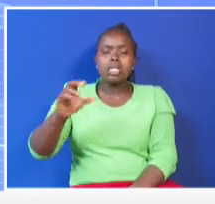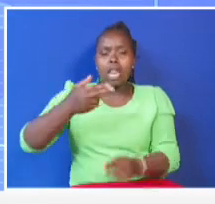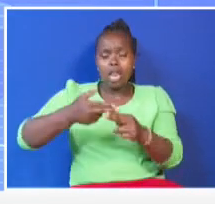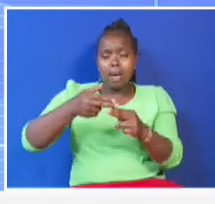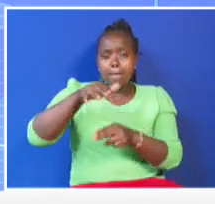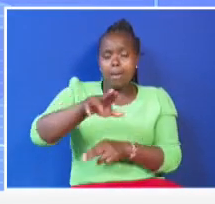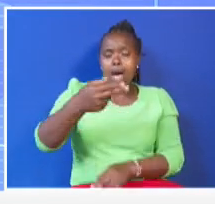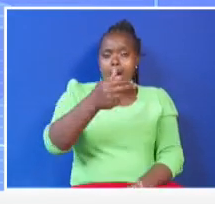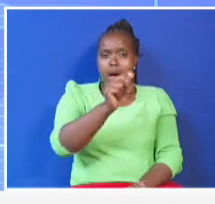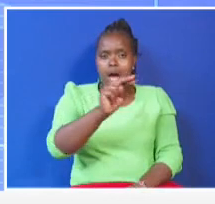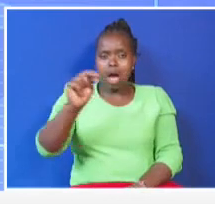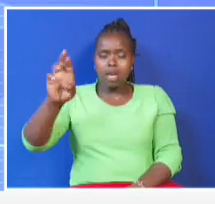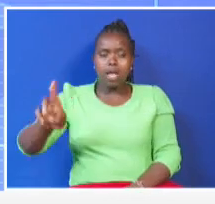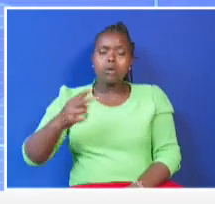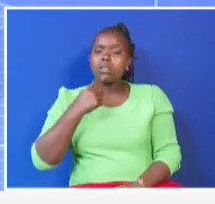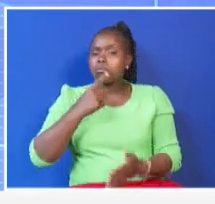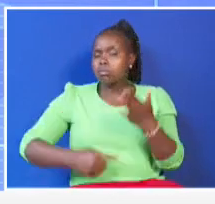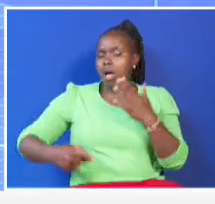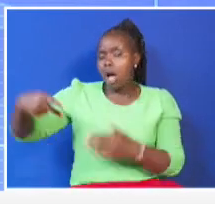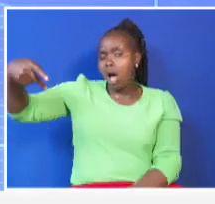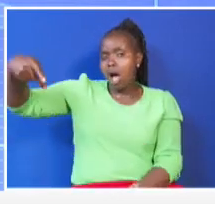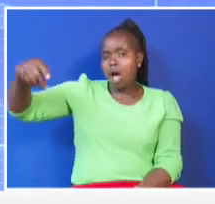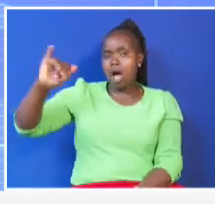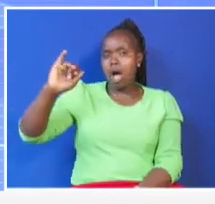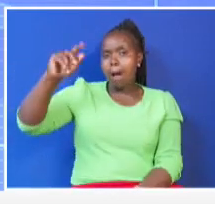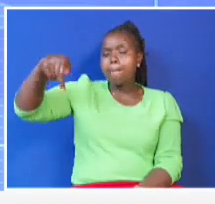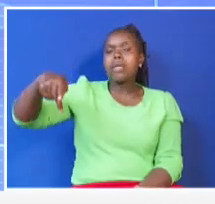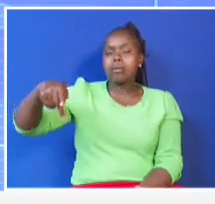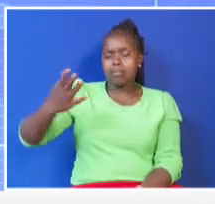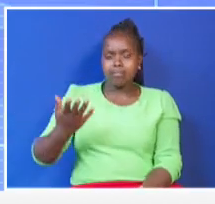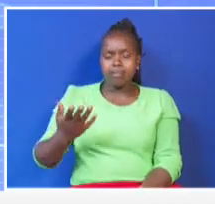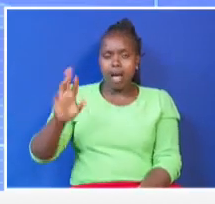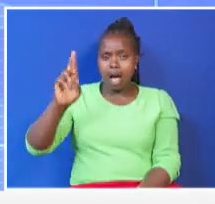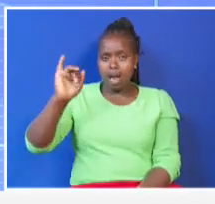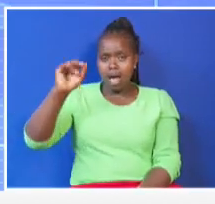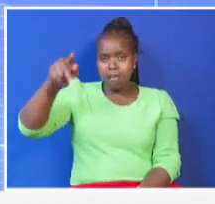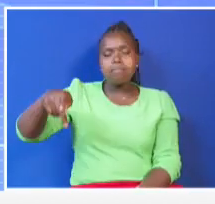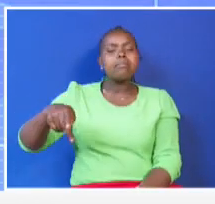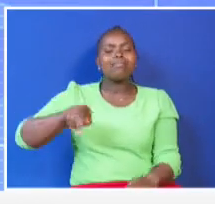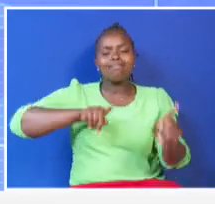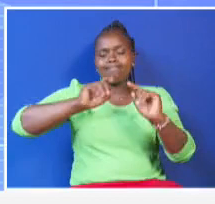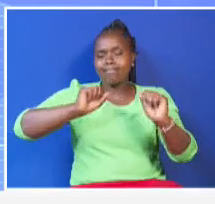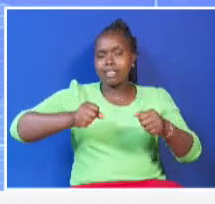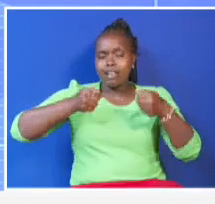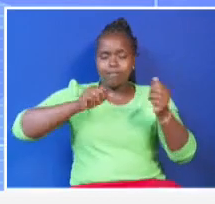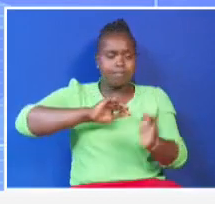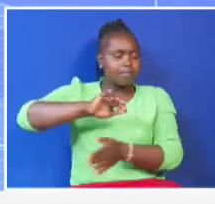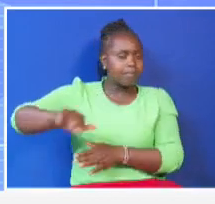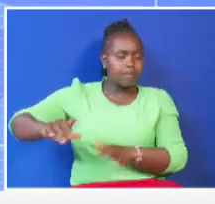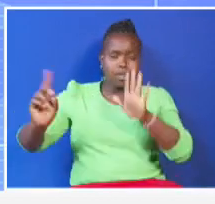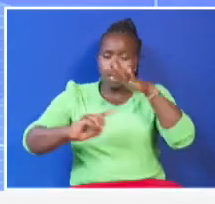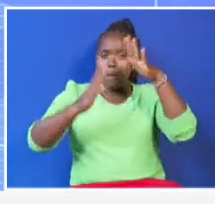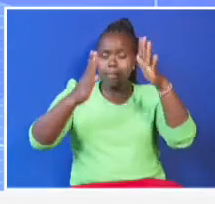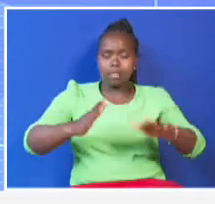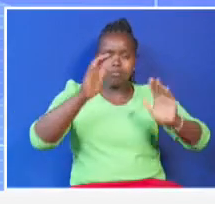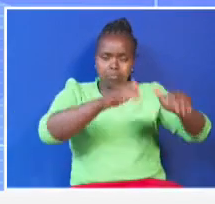Hana Mudavadi. Twamtakia alale mahali pema penye wema, mama Mudavadi safiri salama. Waziri wa kilimo